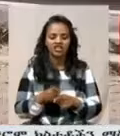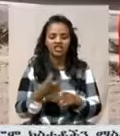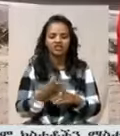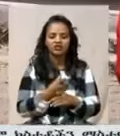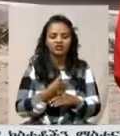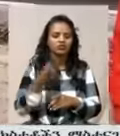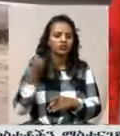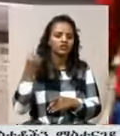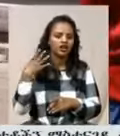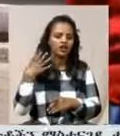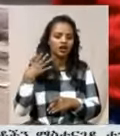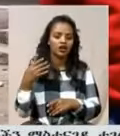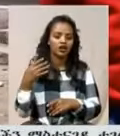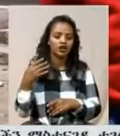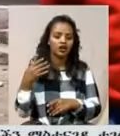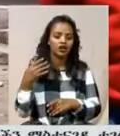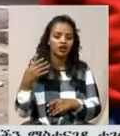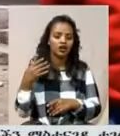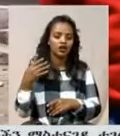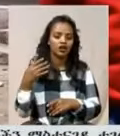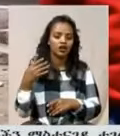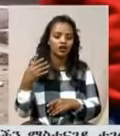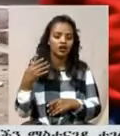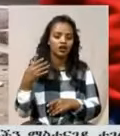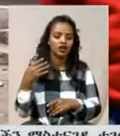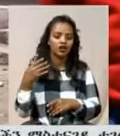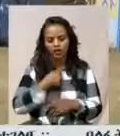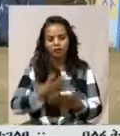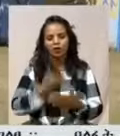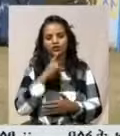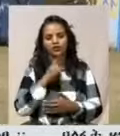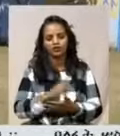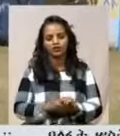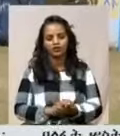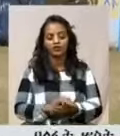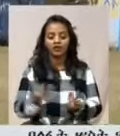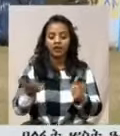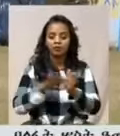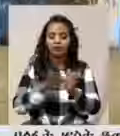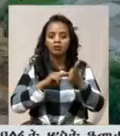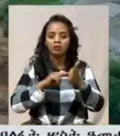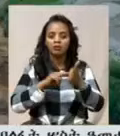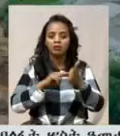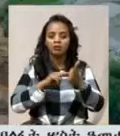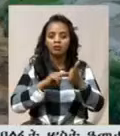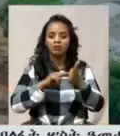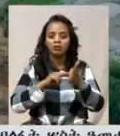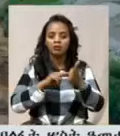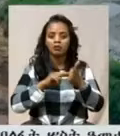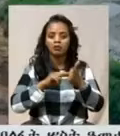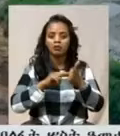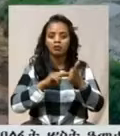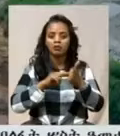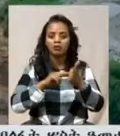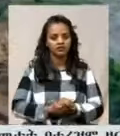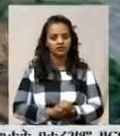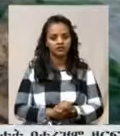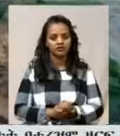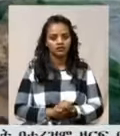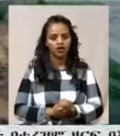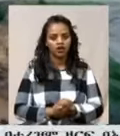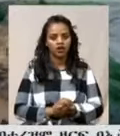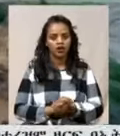ጸጋ እንደመሆኑ ለኢትዮጵያ ለእኔም ሀብቴ ነው። አባይ ማለት የእኛ የወደፊት